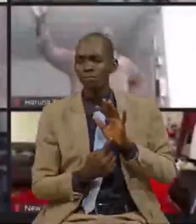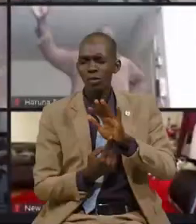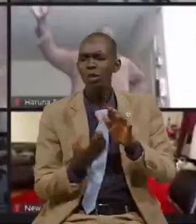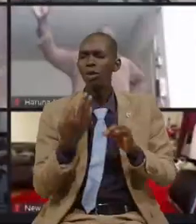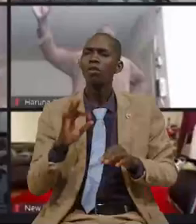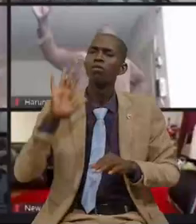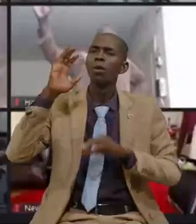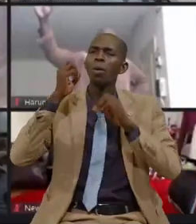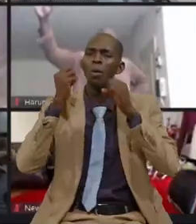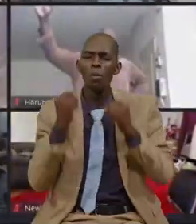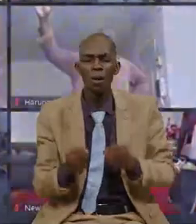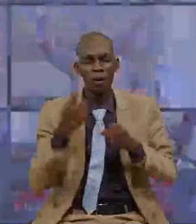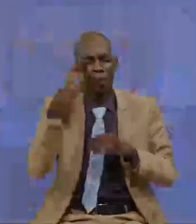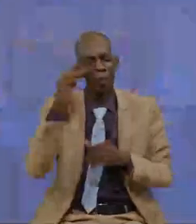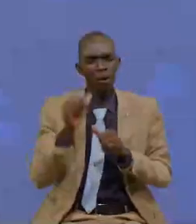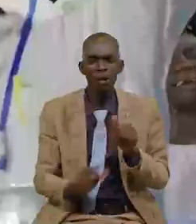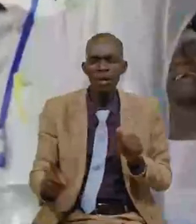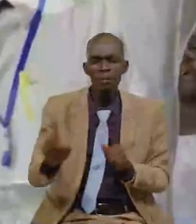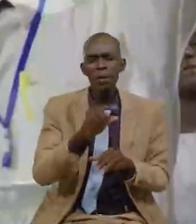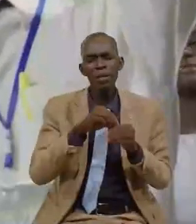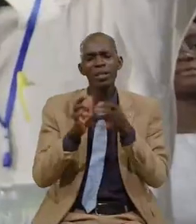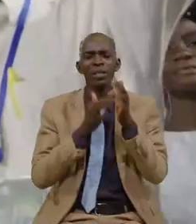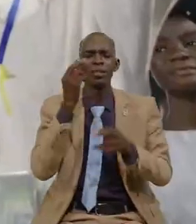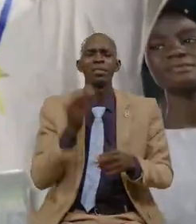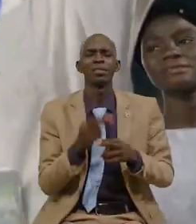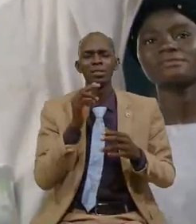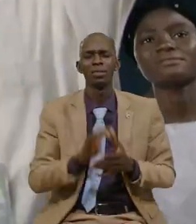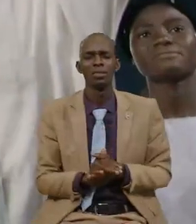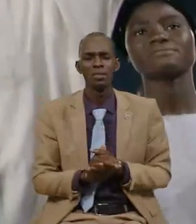la manifestation de ta puissance pour tout le monde.